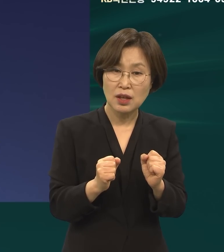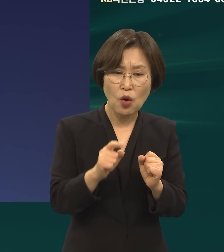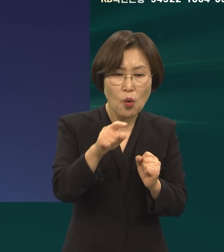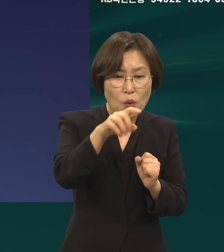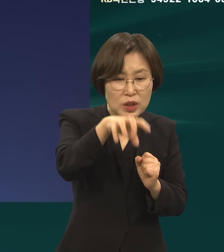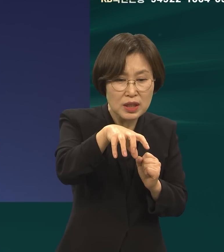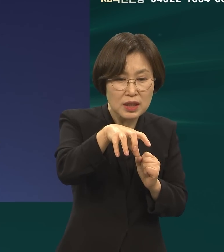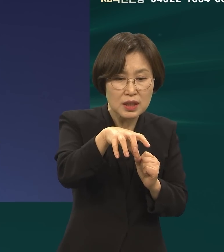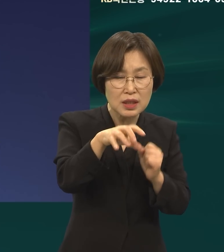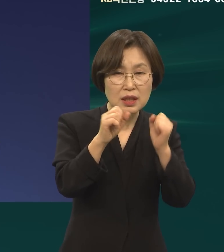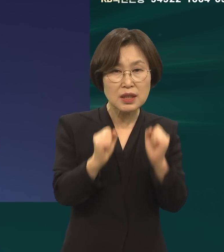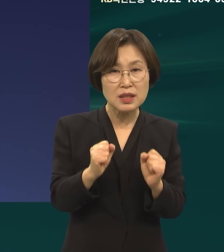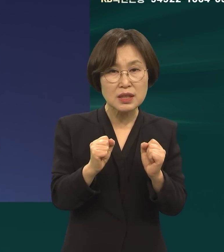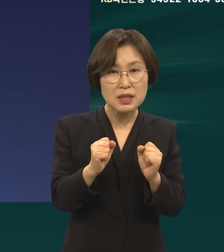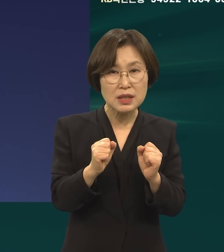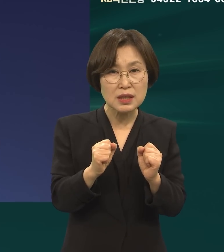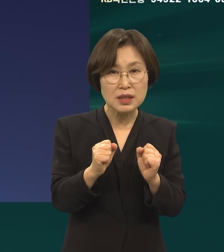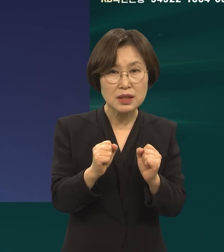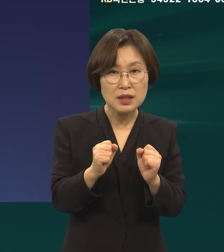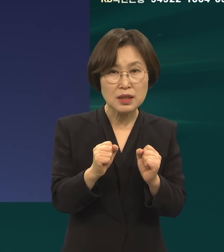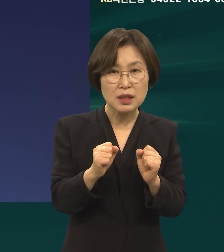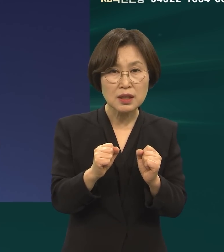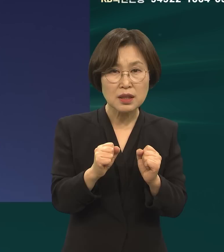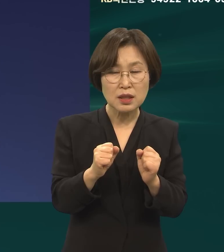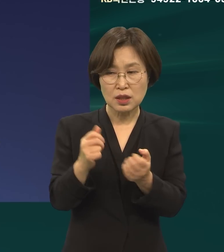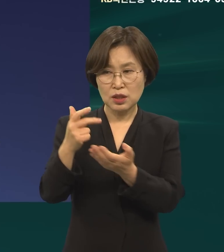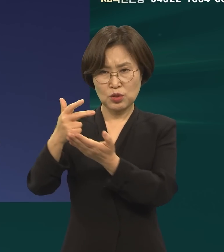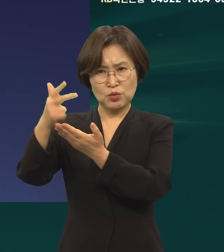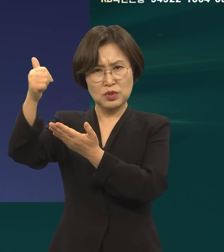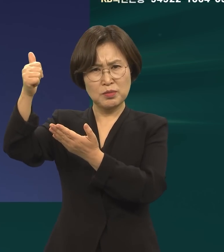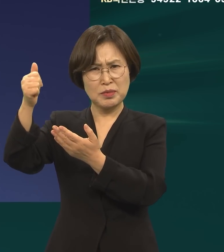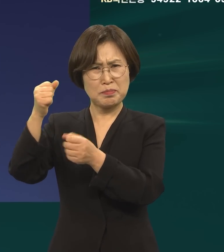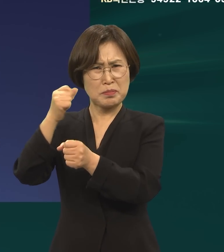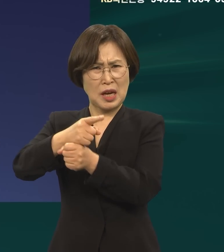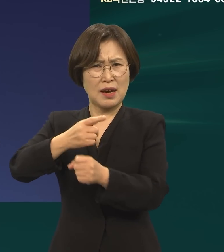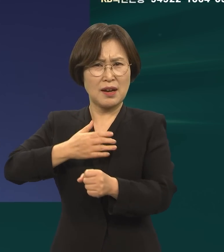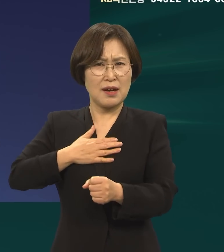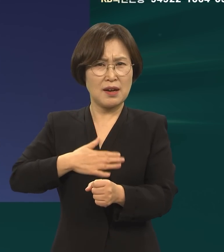어디에 있는지 이 이야기는 우리 주님은 아시고,